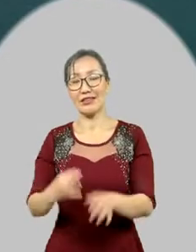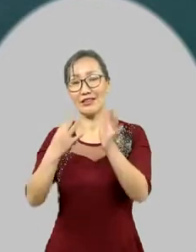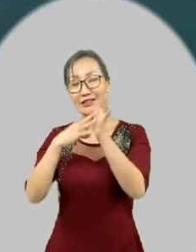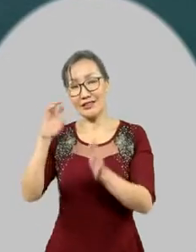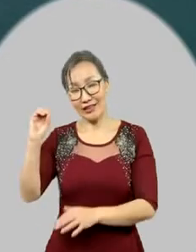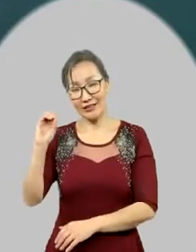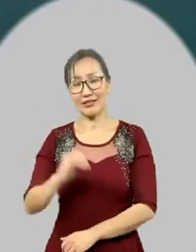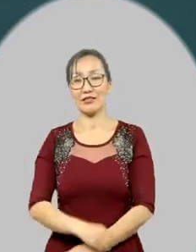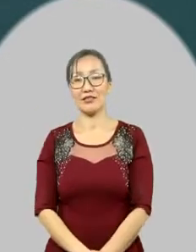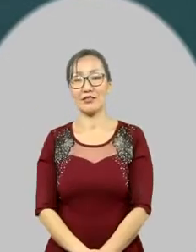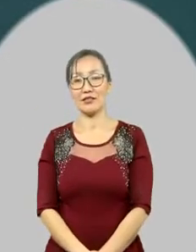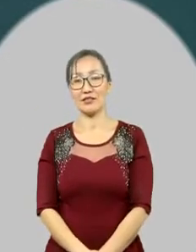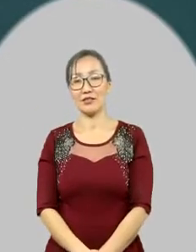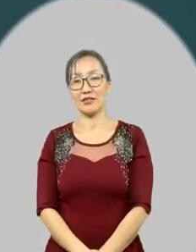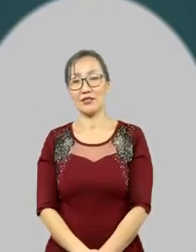80.